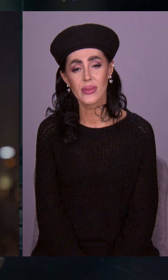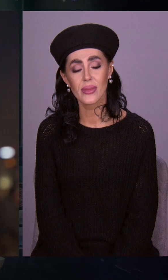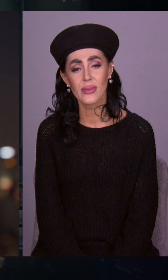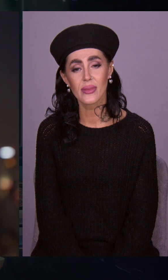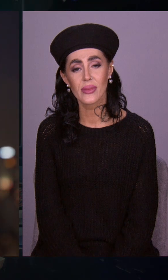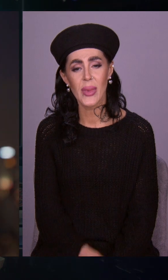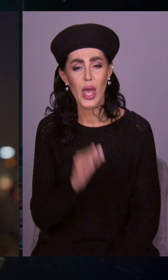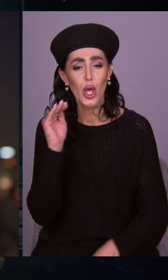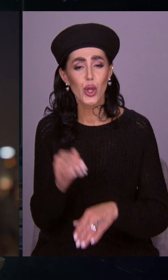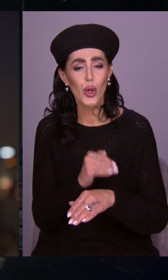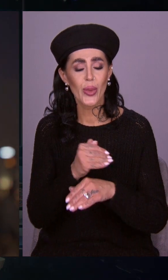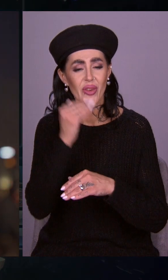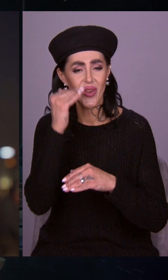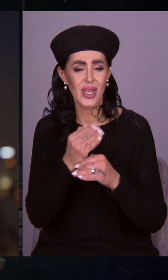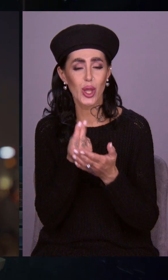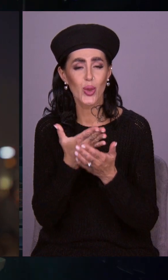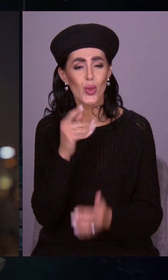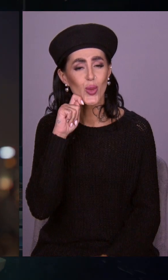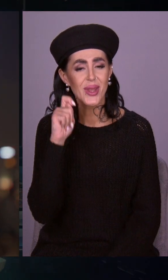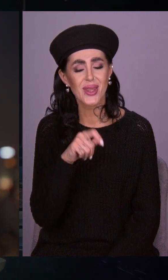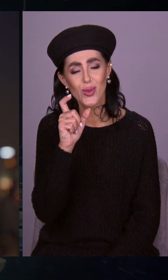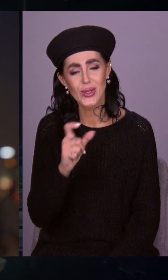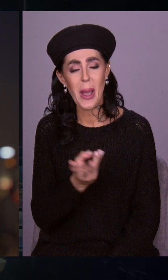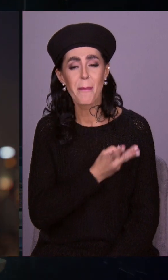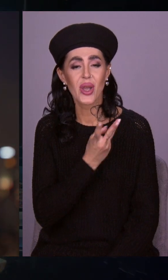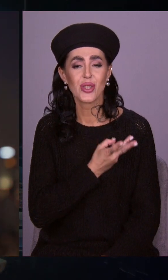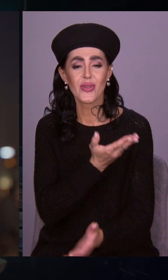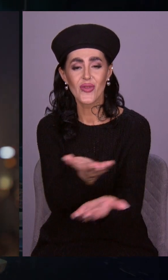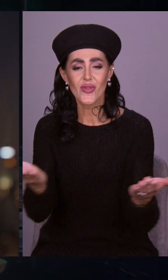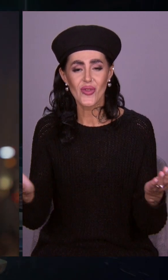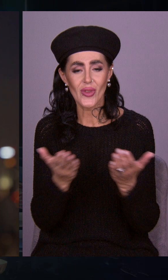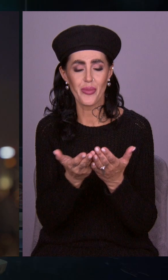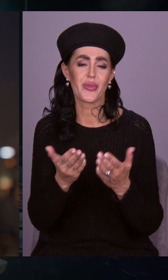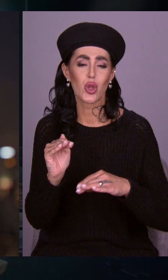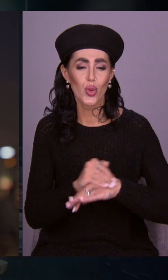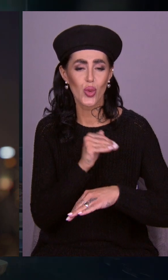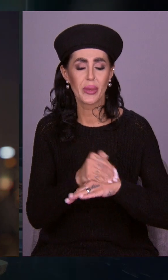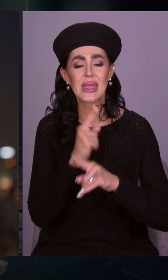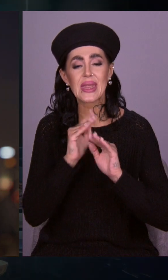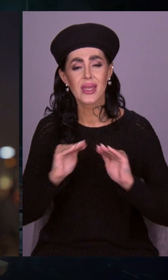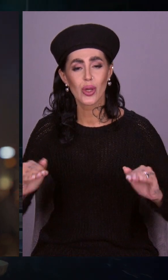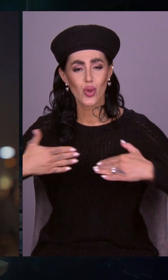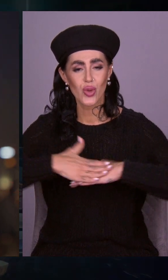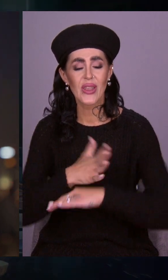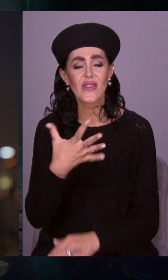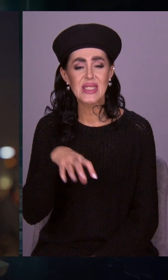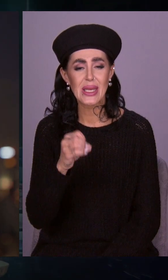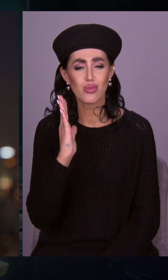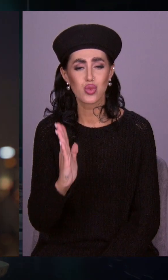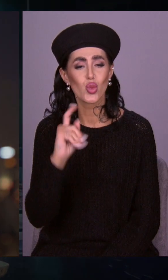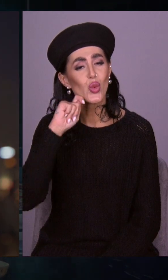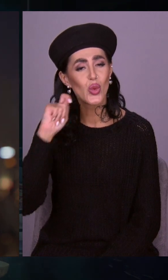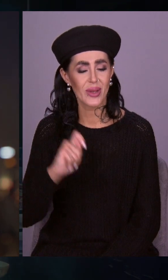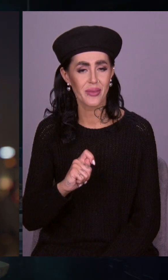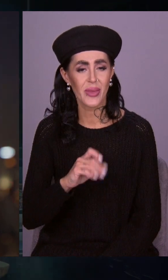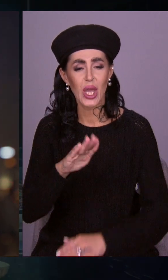проростуть. Доброго вечора, дорогі українці. Бажаю всім тихої, мирної ночі. Все буде Україна.